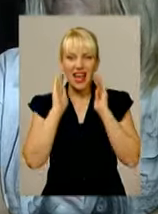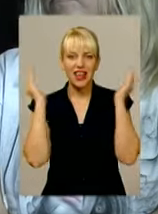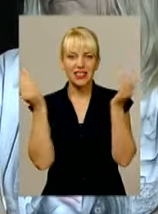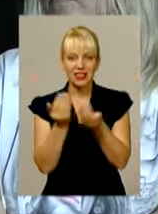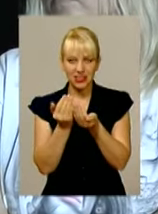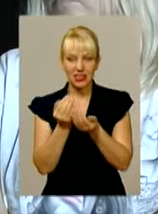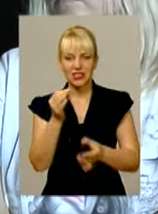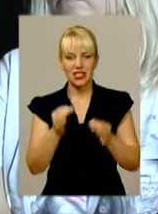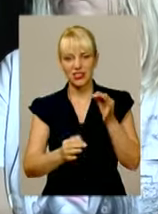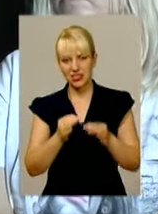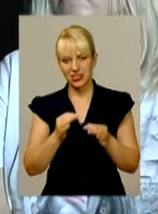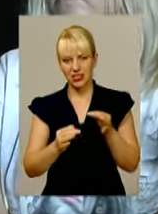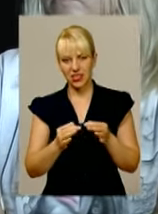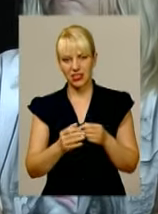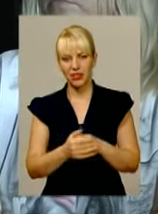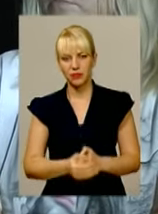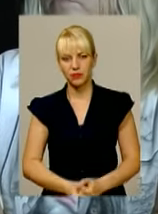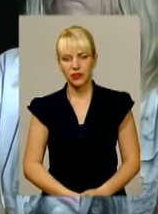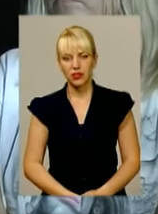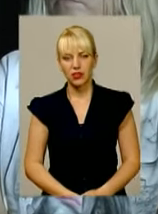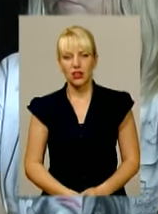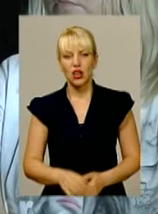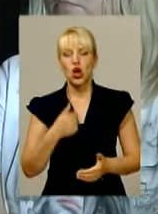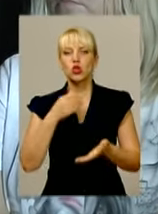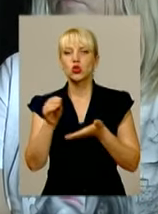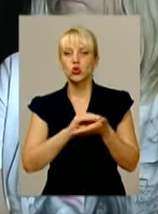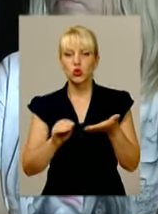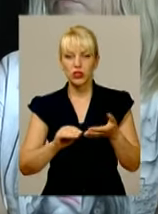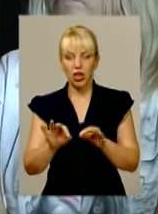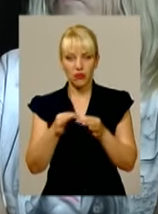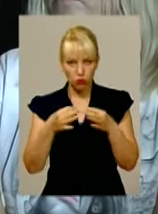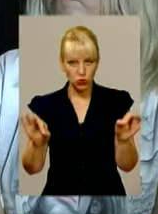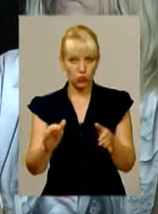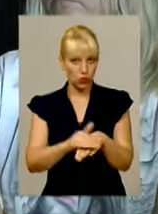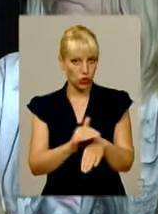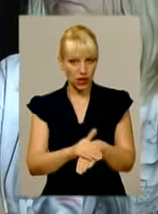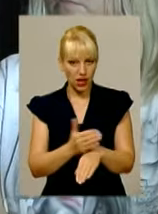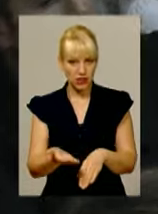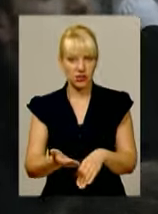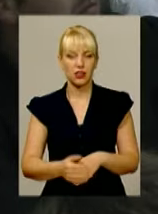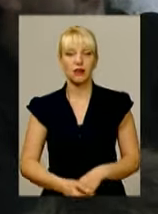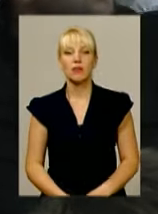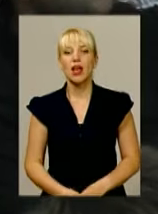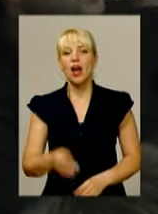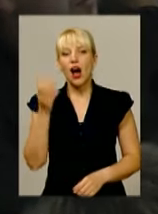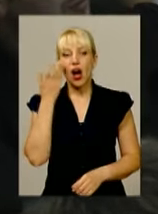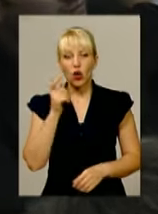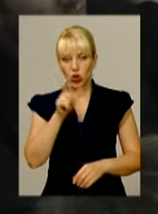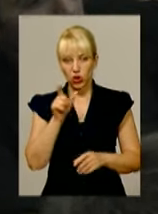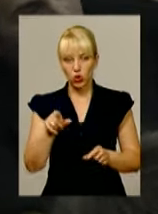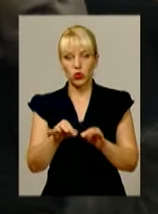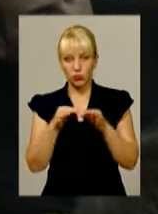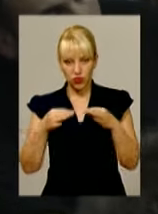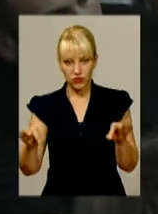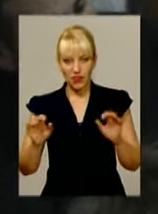клопотання. Ми просимо громадськість, преса, журналісти, аби своїм рішенням дозволили відрозйомку. Коли людям таки дозволяють